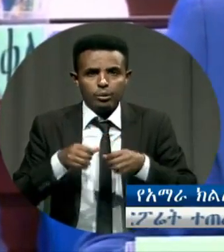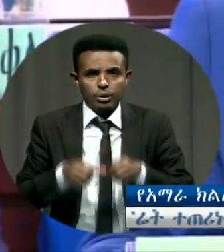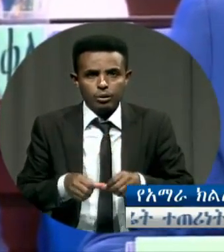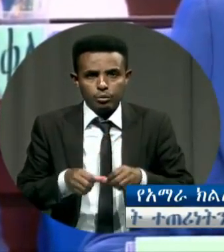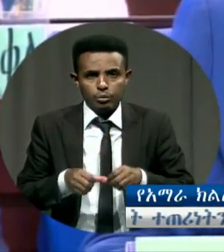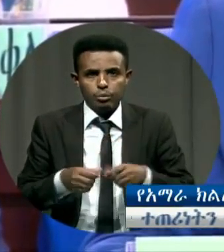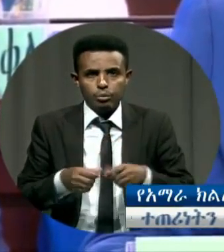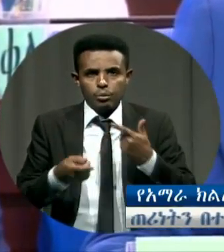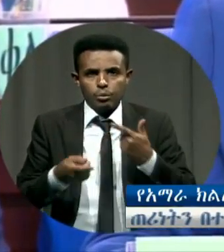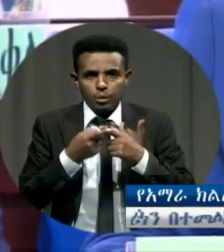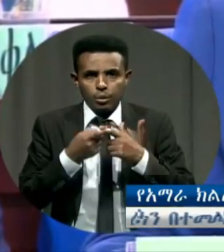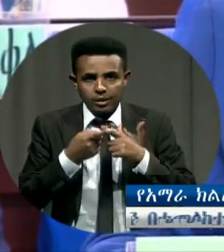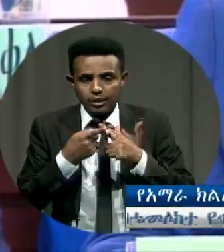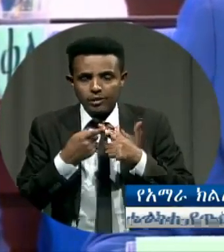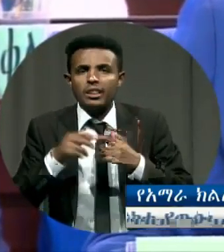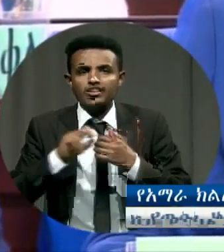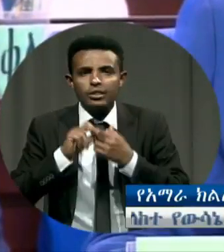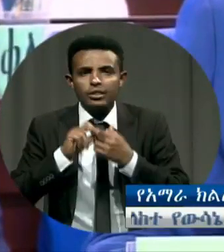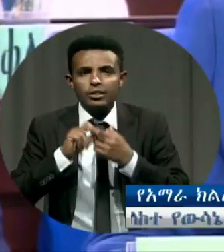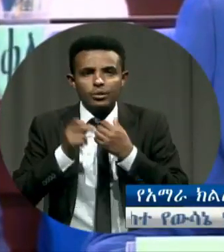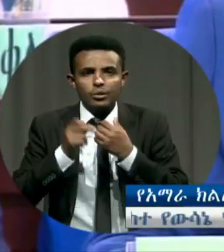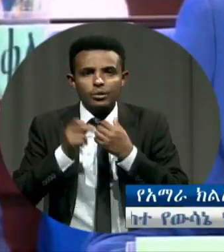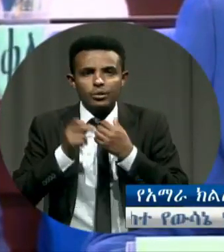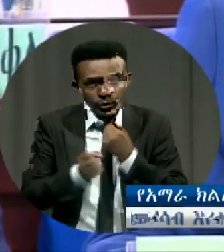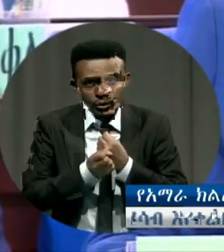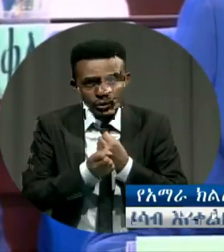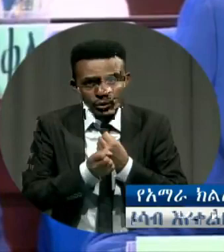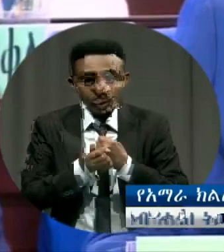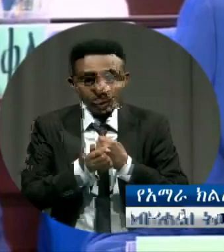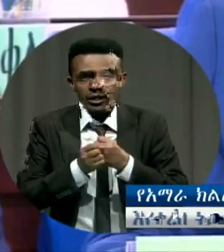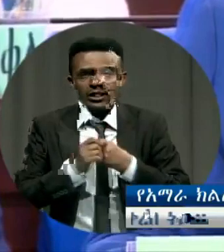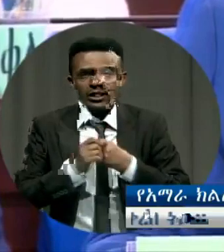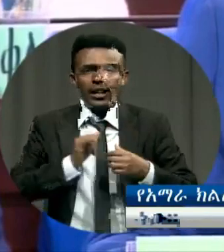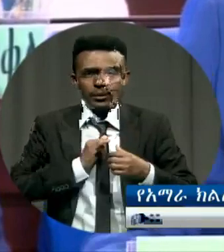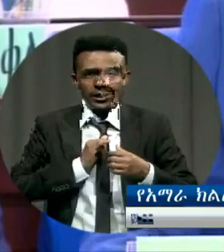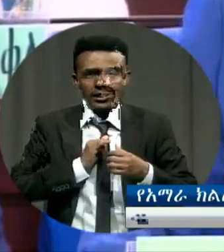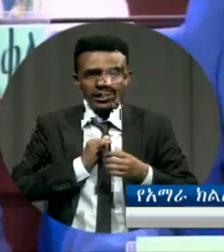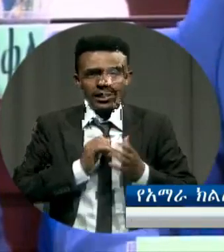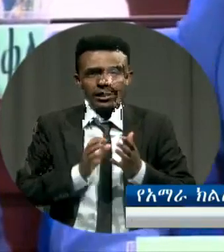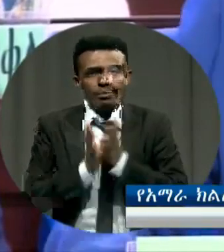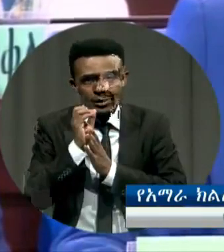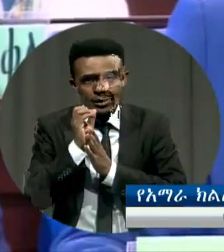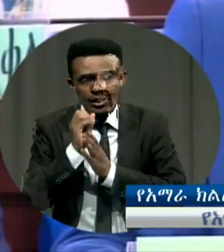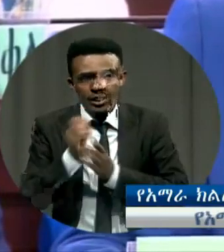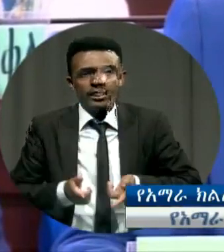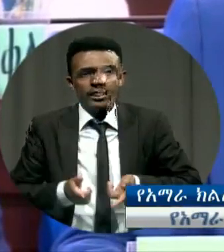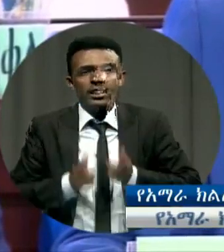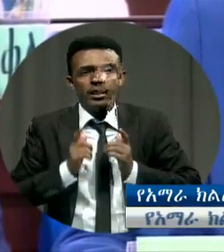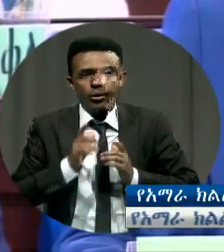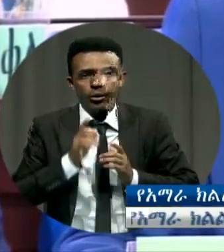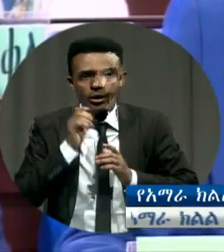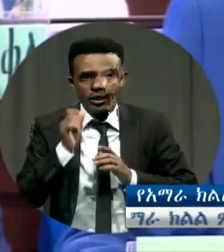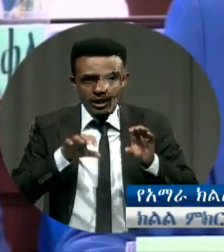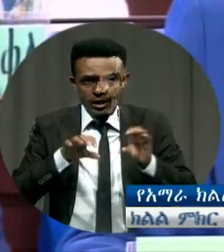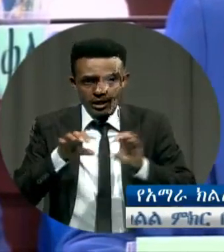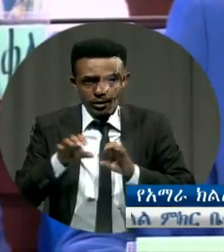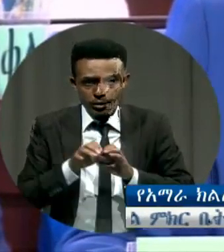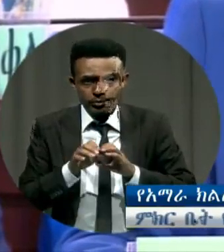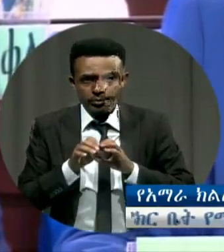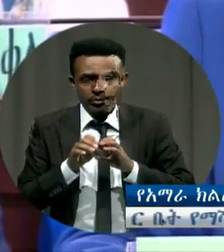ሁለት የድርጅቱ መስራቾች በድርጅቱ ሀብትና ንብረት ላይ የባለቤትነት መብት እንዳይኖራቸው የተደርጎ